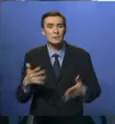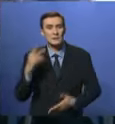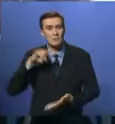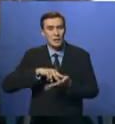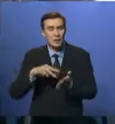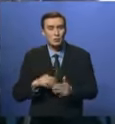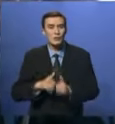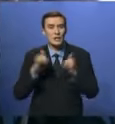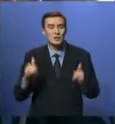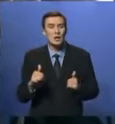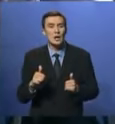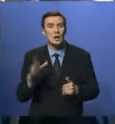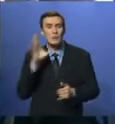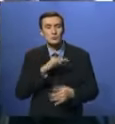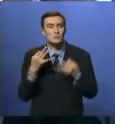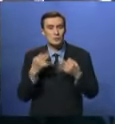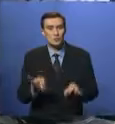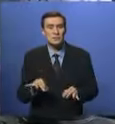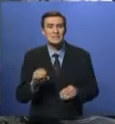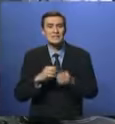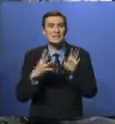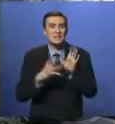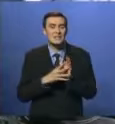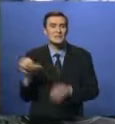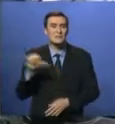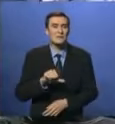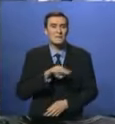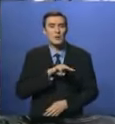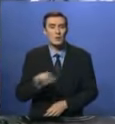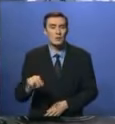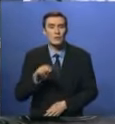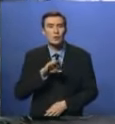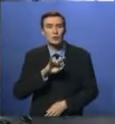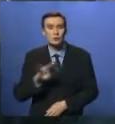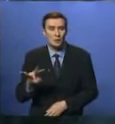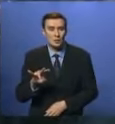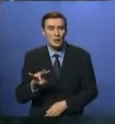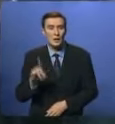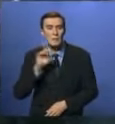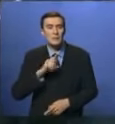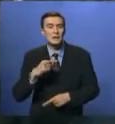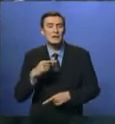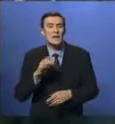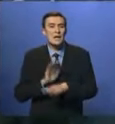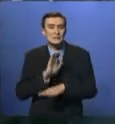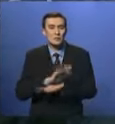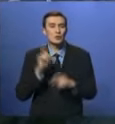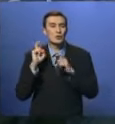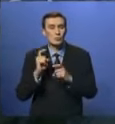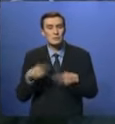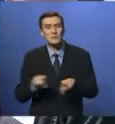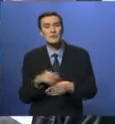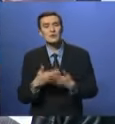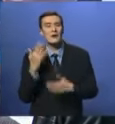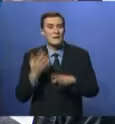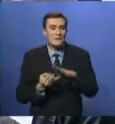замысел позволит увеличить пропускную способность порта с 19,5 миллионов тонн. Помимо традиционных экспортных грузов, таких как